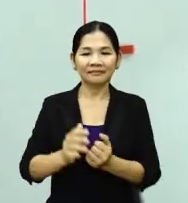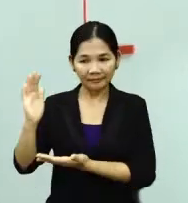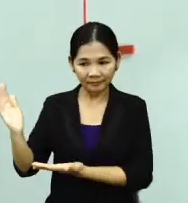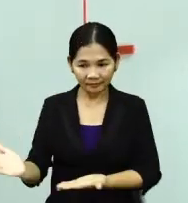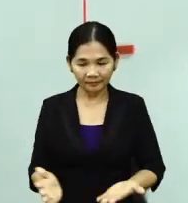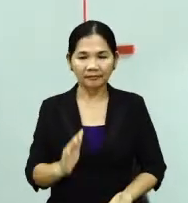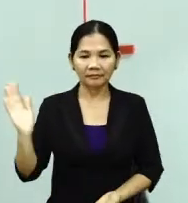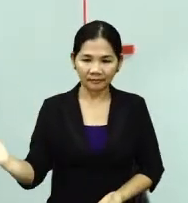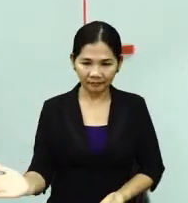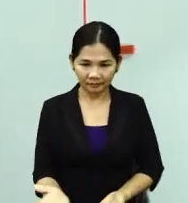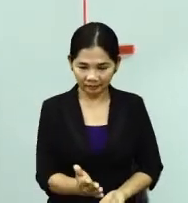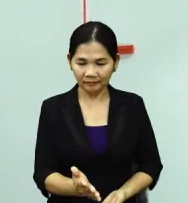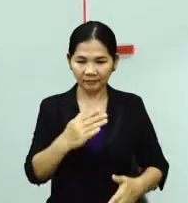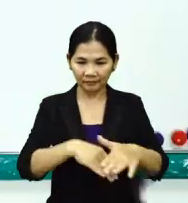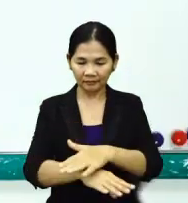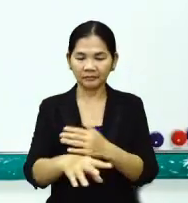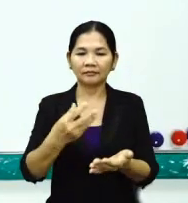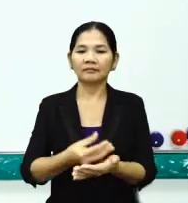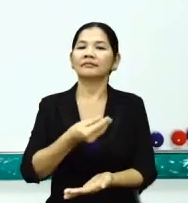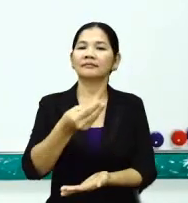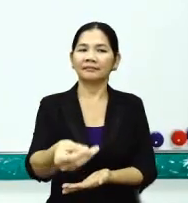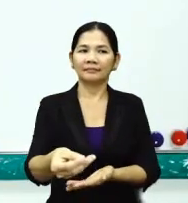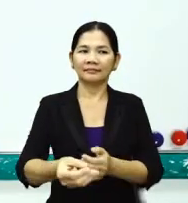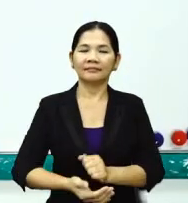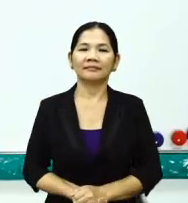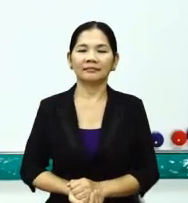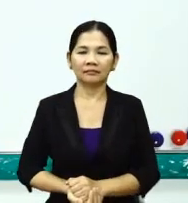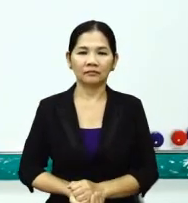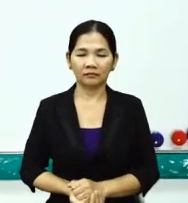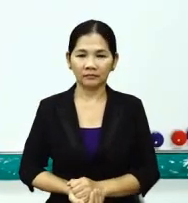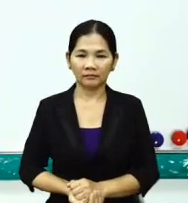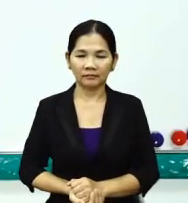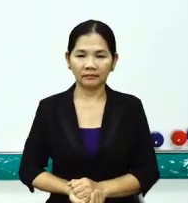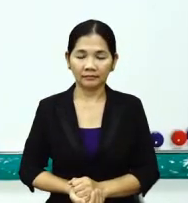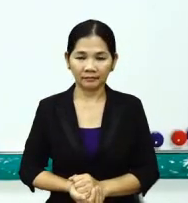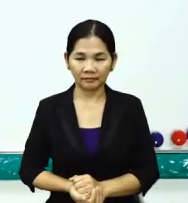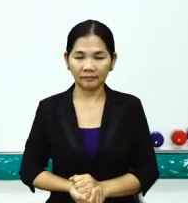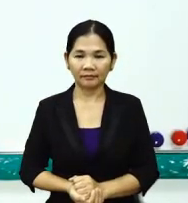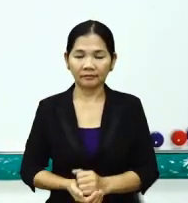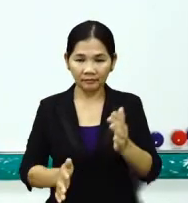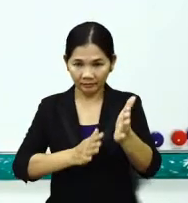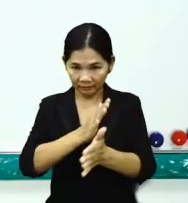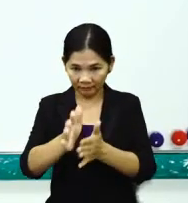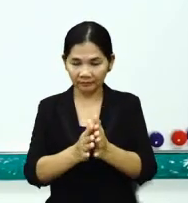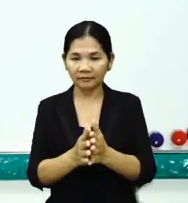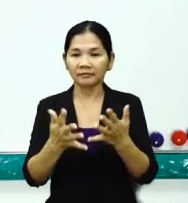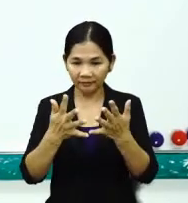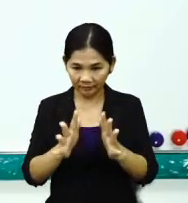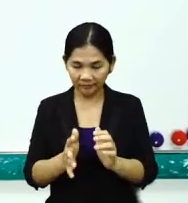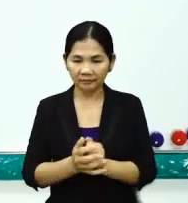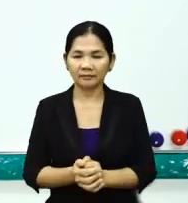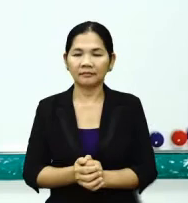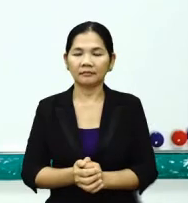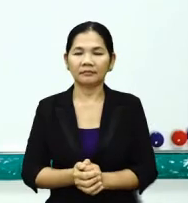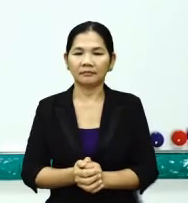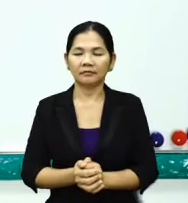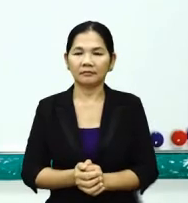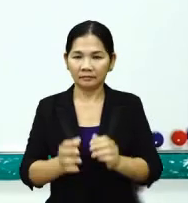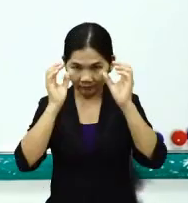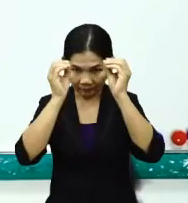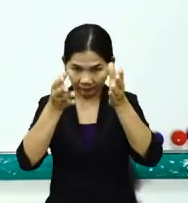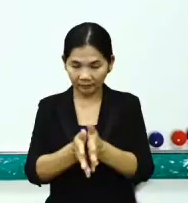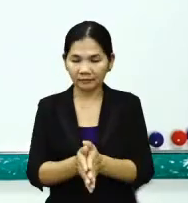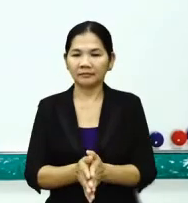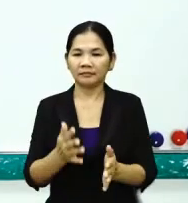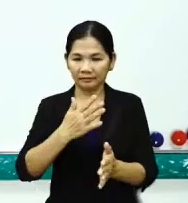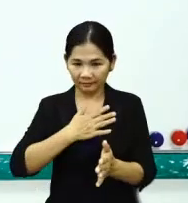chơn nhiều chỗ tình chà là cốt ban sẽ đáp này cụ an mà chập hơi nữa cơ nữa chà này cứ chỉ cho ta cô